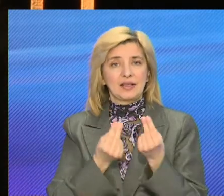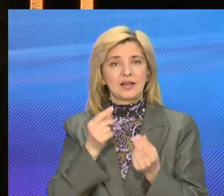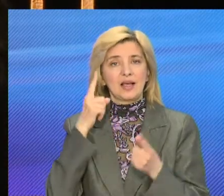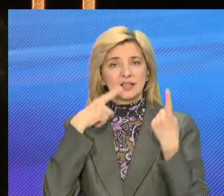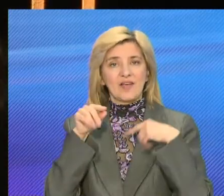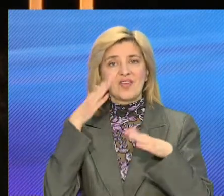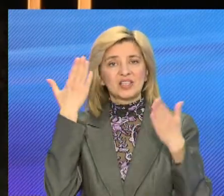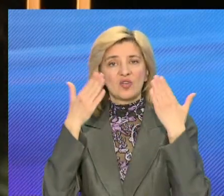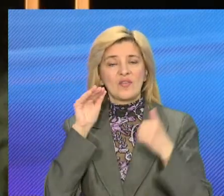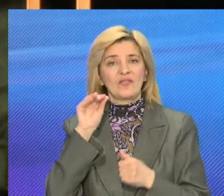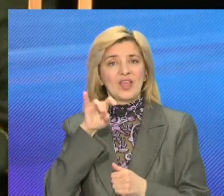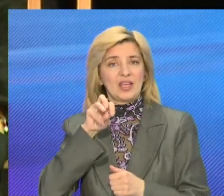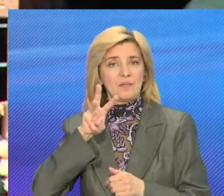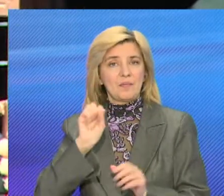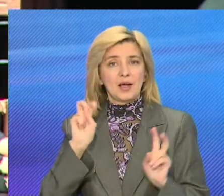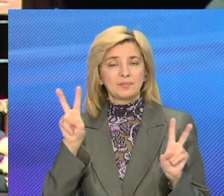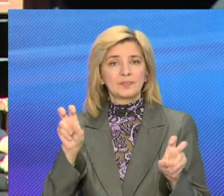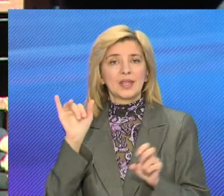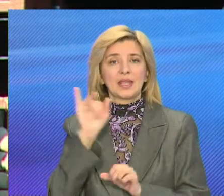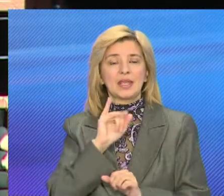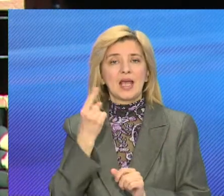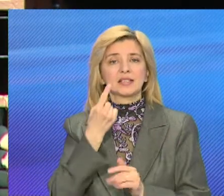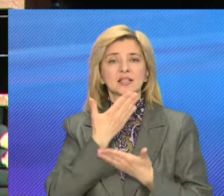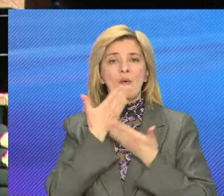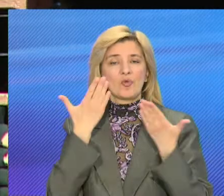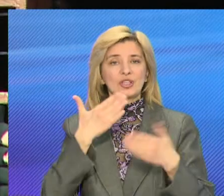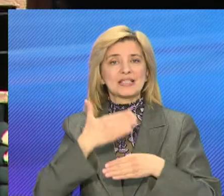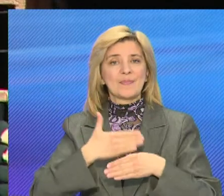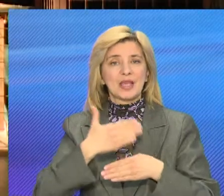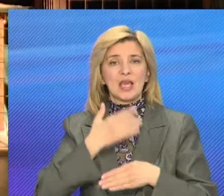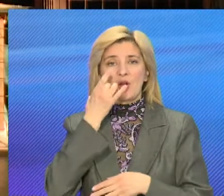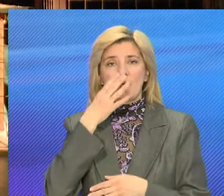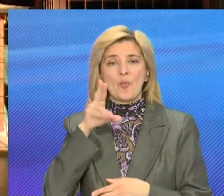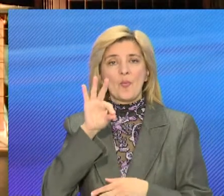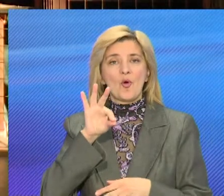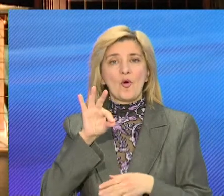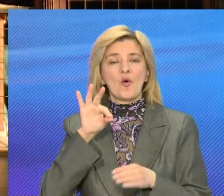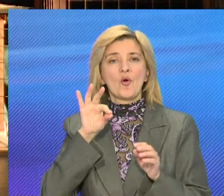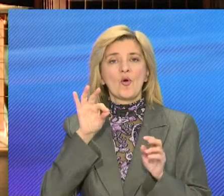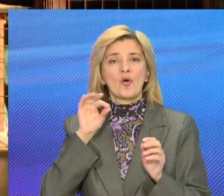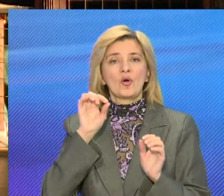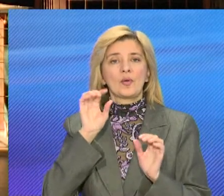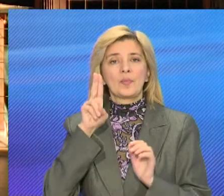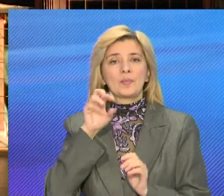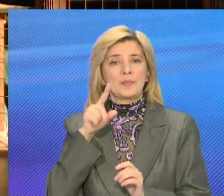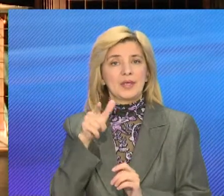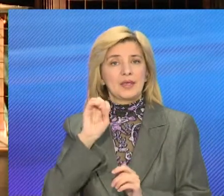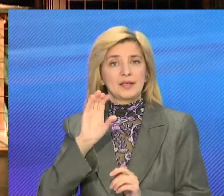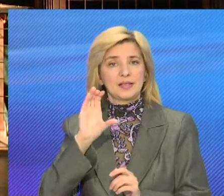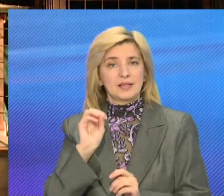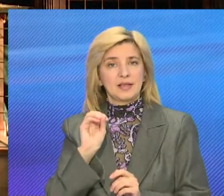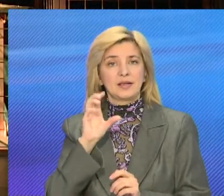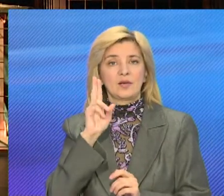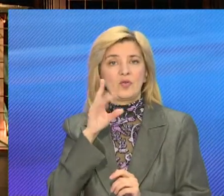у постановцы Валерия Карышева и один из апошних спектаклей гродинцев по пьесе Сергея Ковалева «Локис».